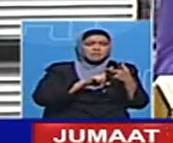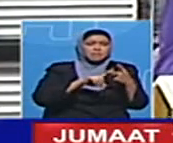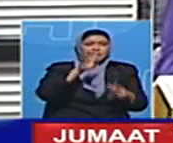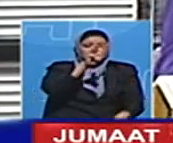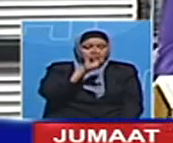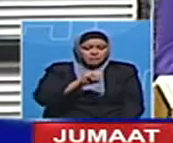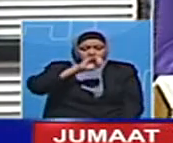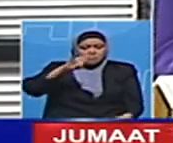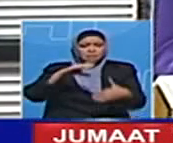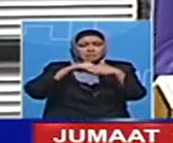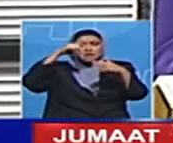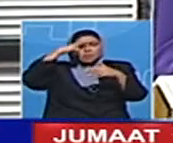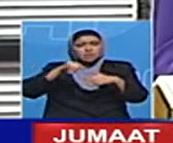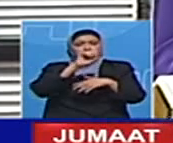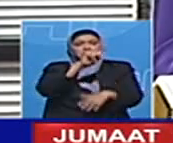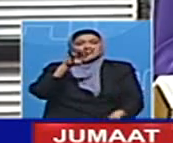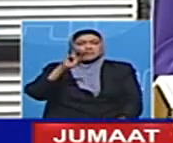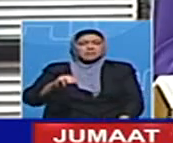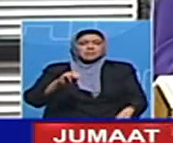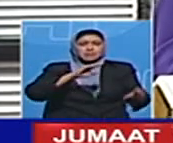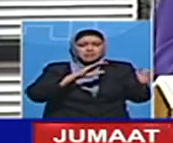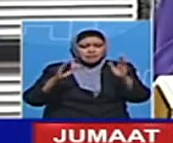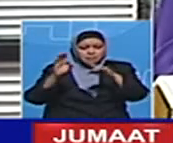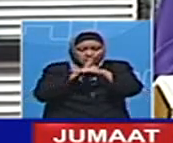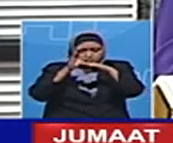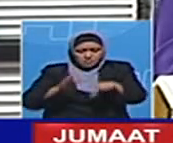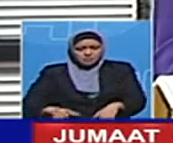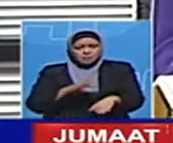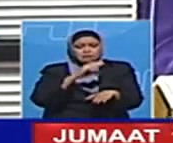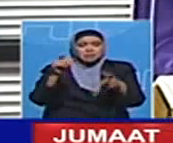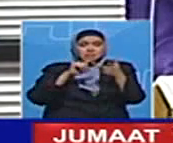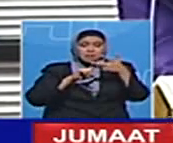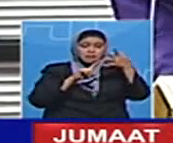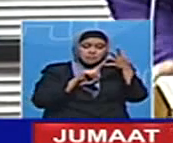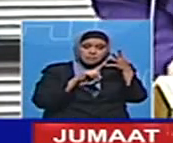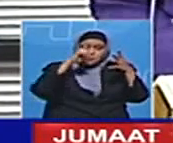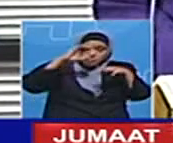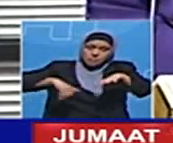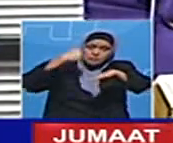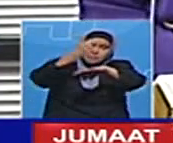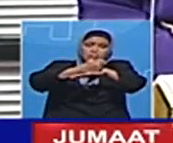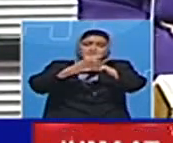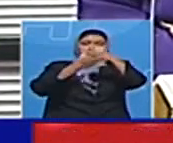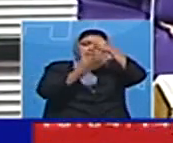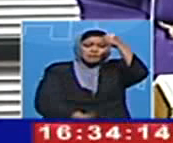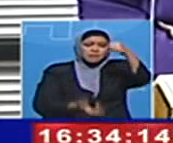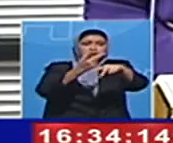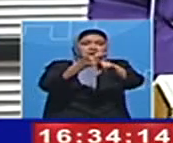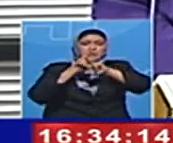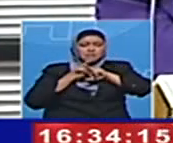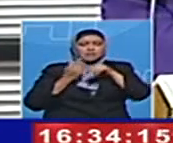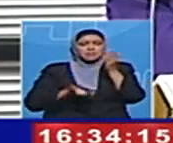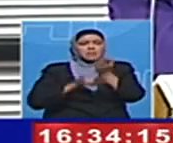Usahawan dan skim peningkatan kapasiti serta keupayaan PKS keempat menubuhkan dana pinjaman mudah